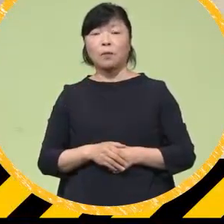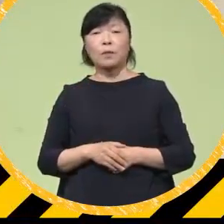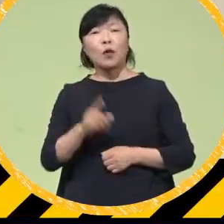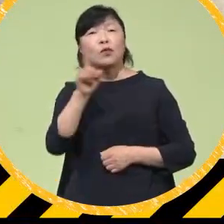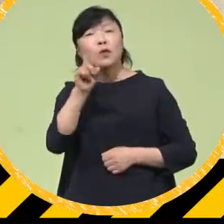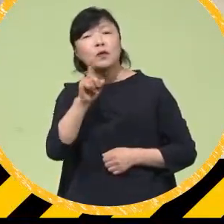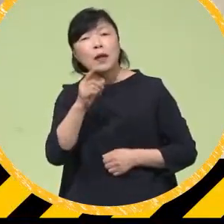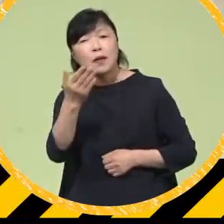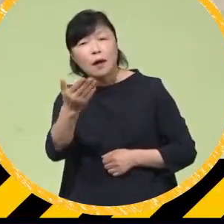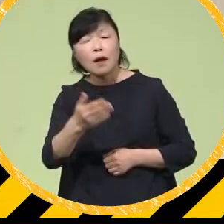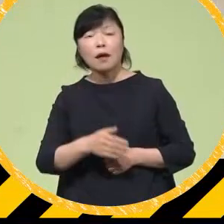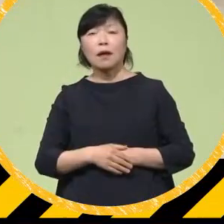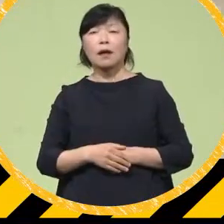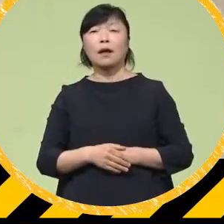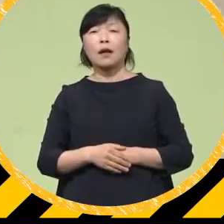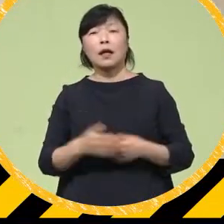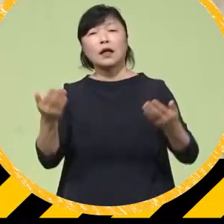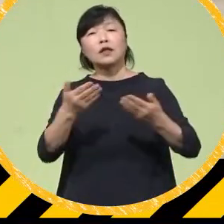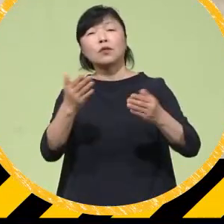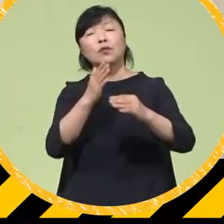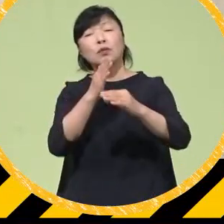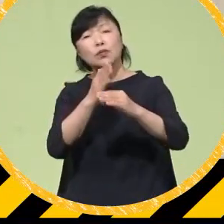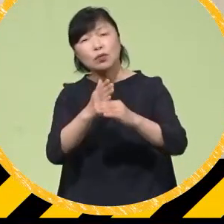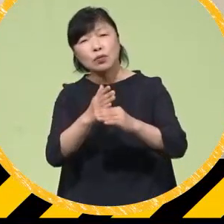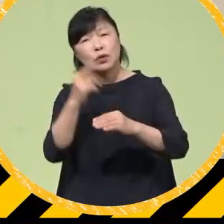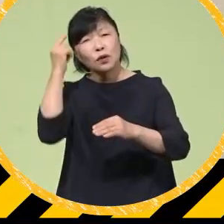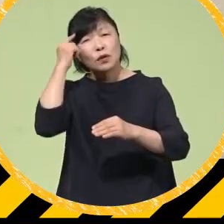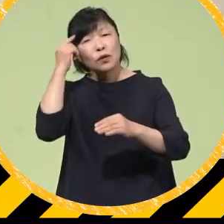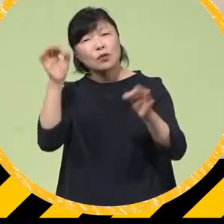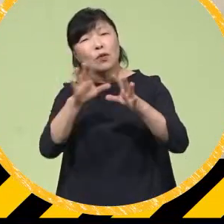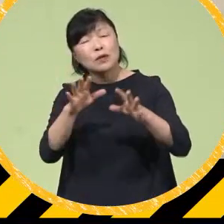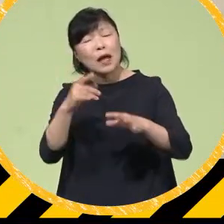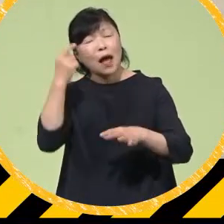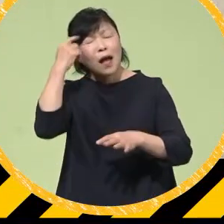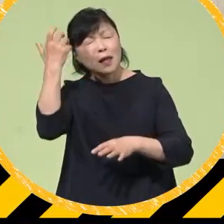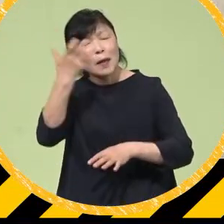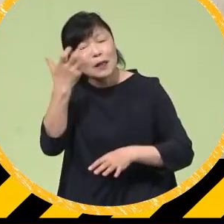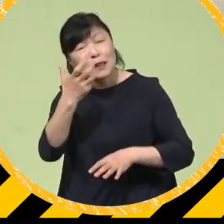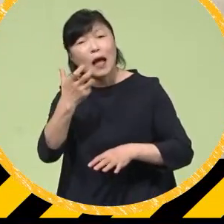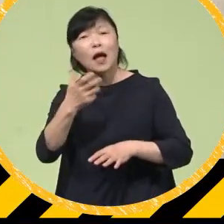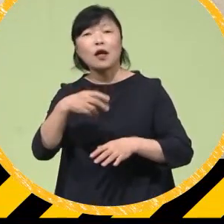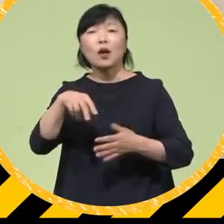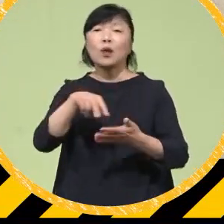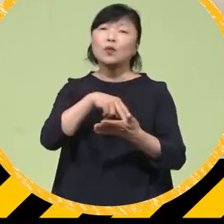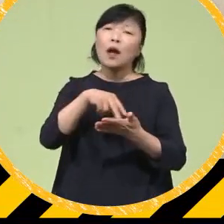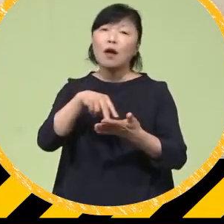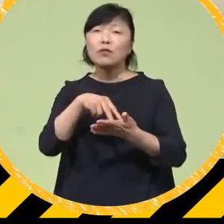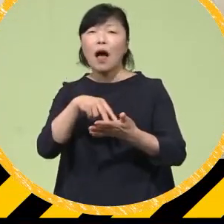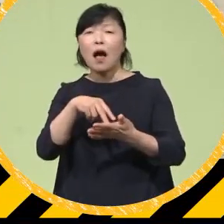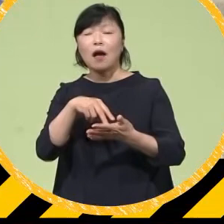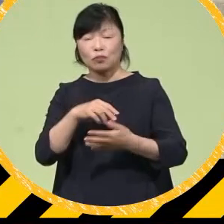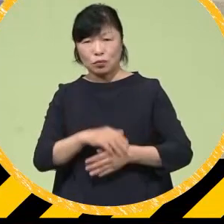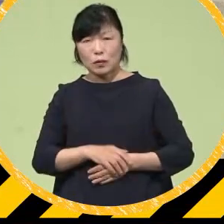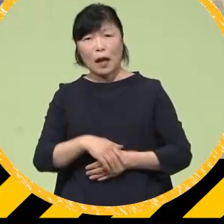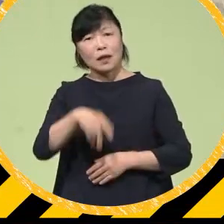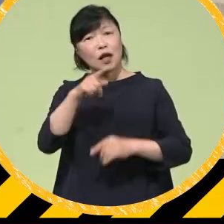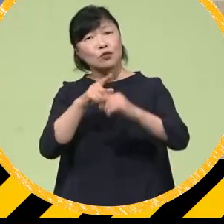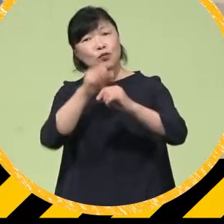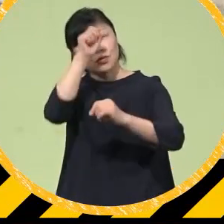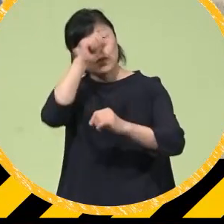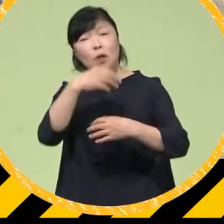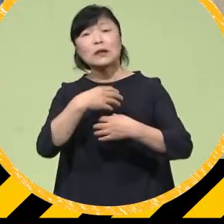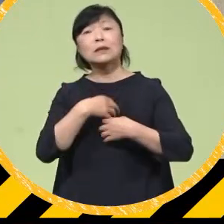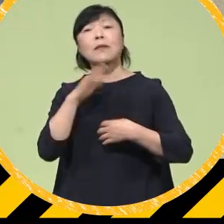どうされましたか。 はい、作業をしていたら急に頭が痛くなってフラフラします。 それは熱中症の可能性が高いです